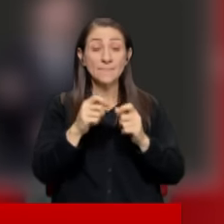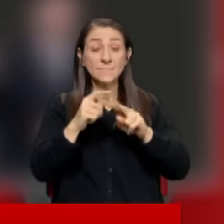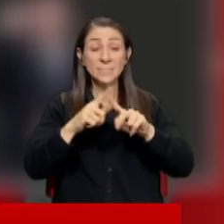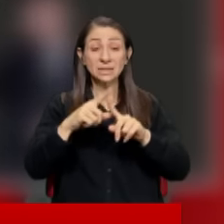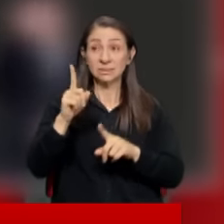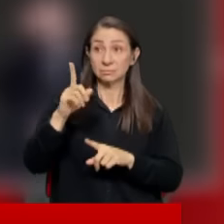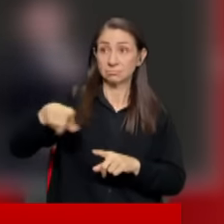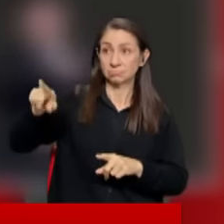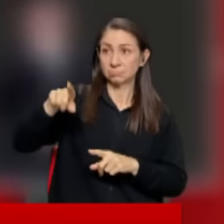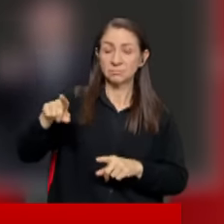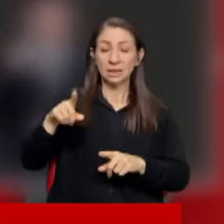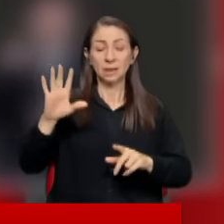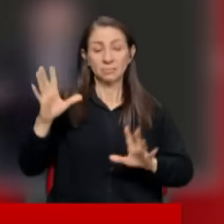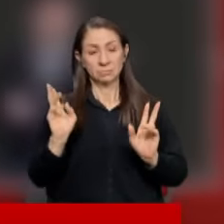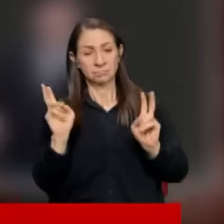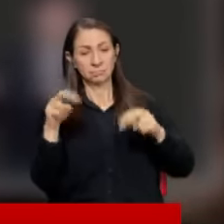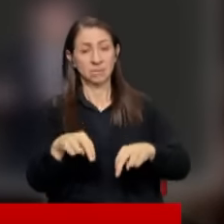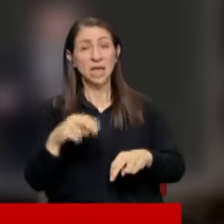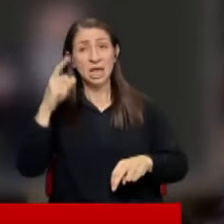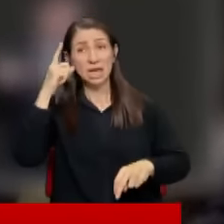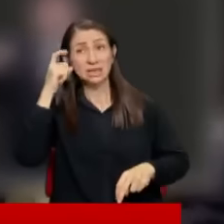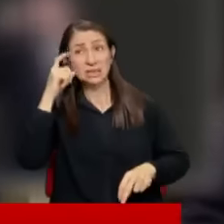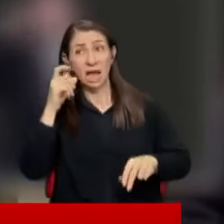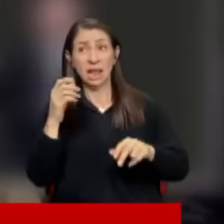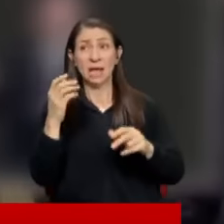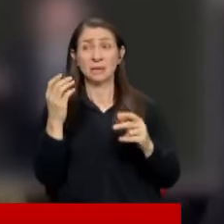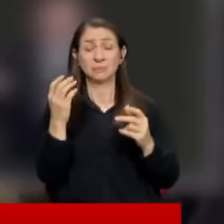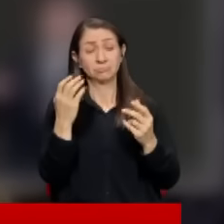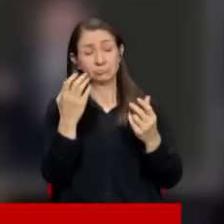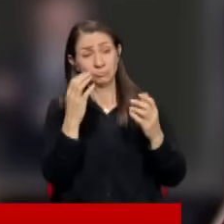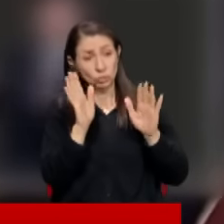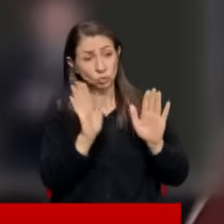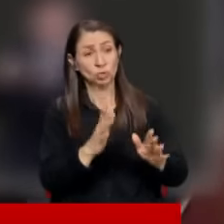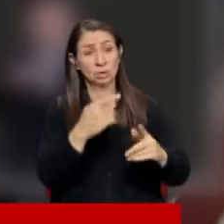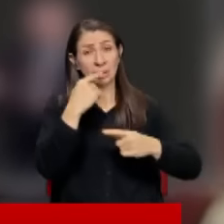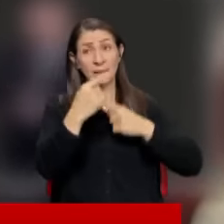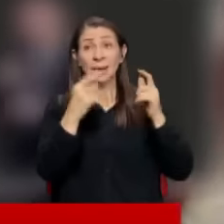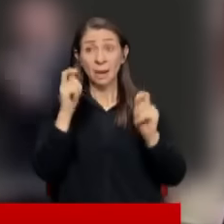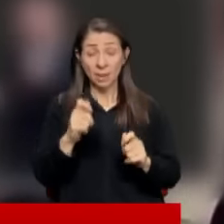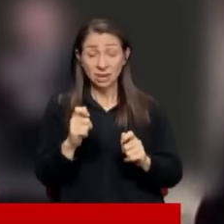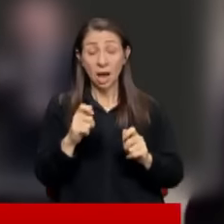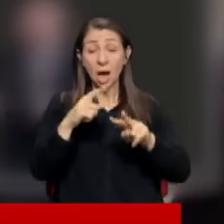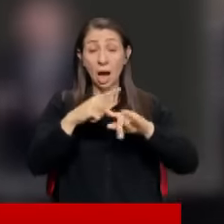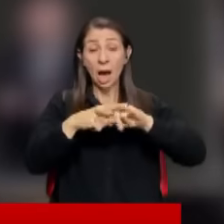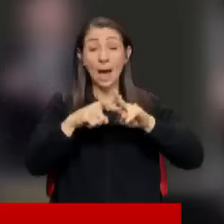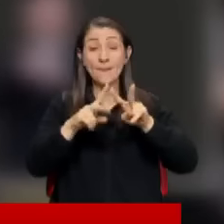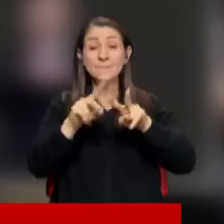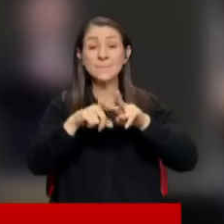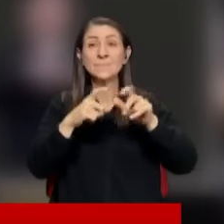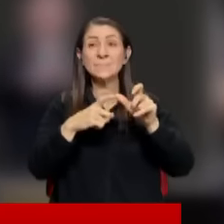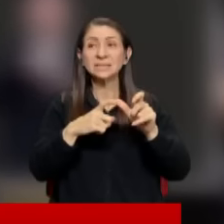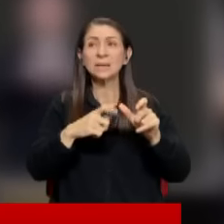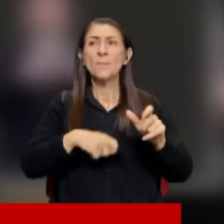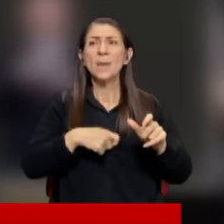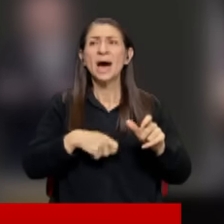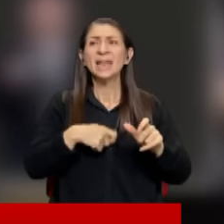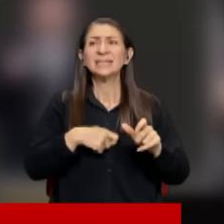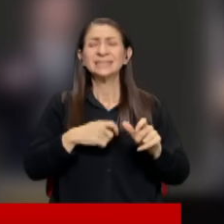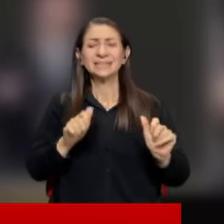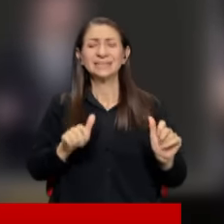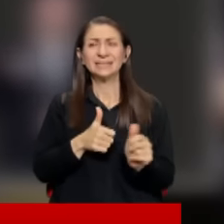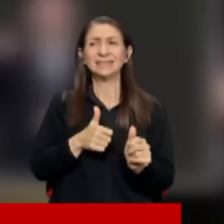güçler sahne önünde İsrail'e itidal çağrısı yaparken Hamas bahanesinin arkasına